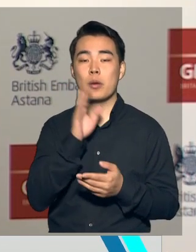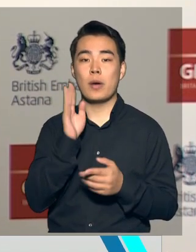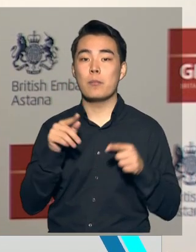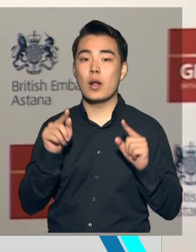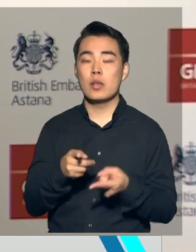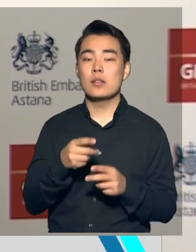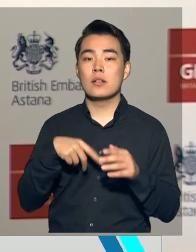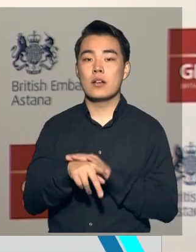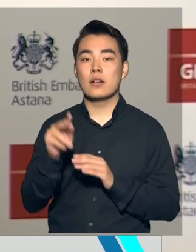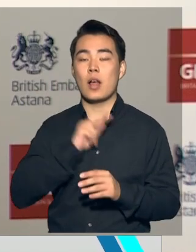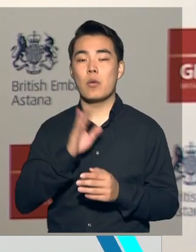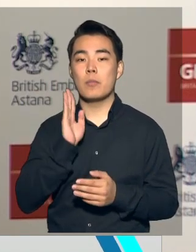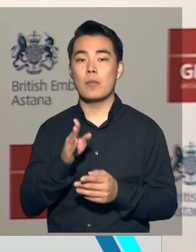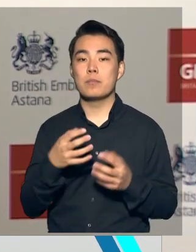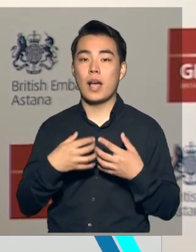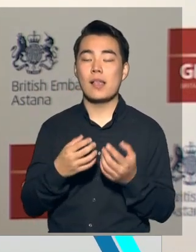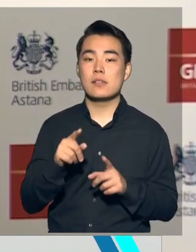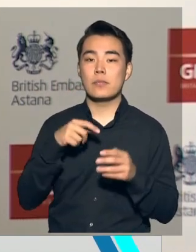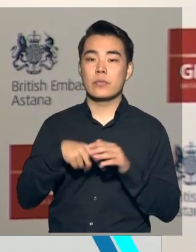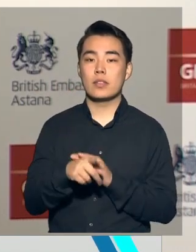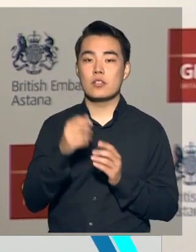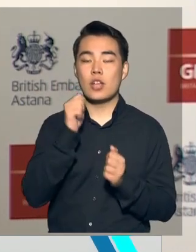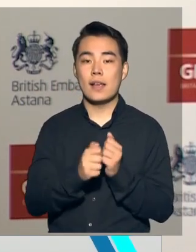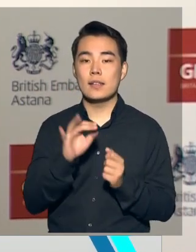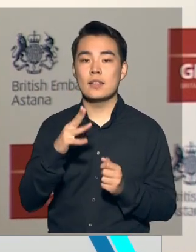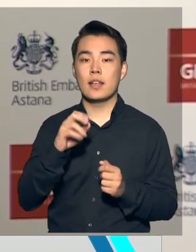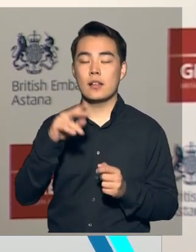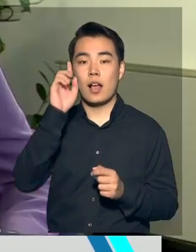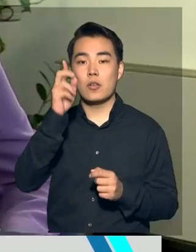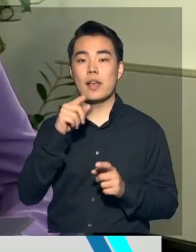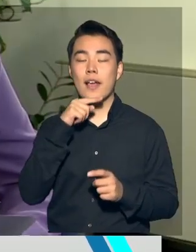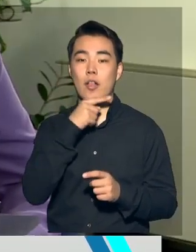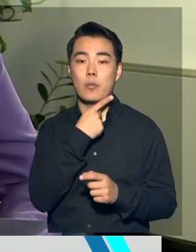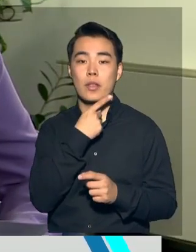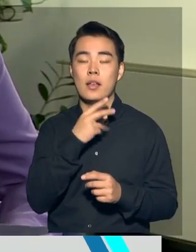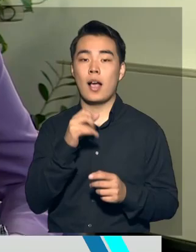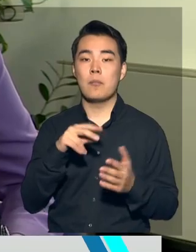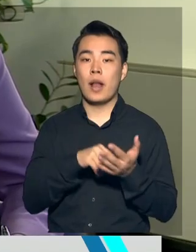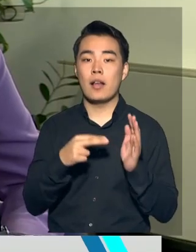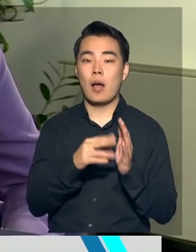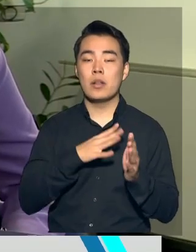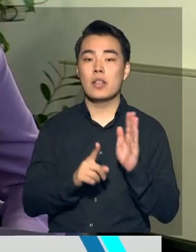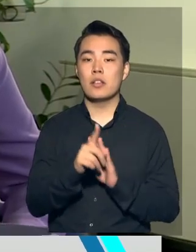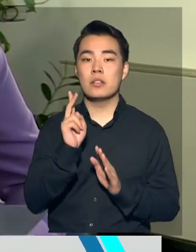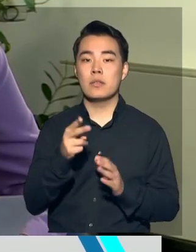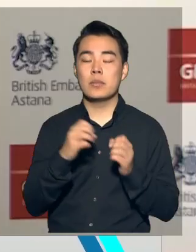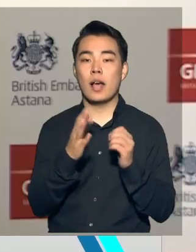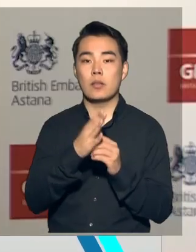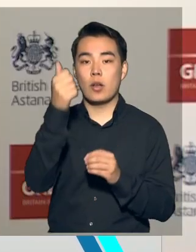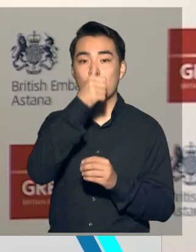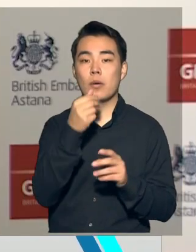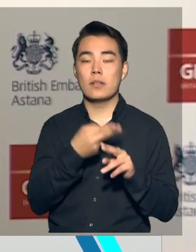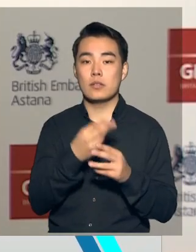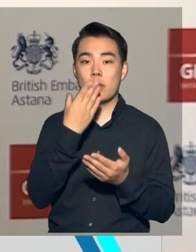эффективнее всего работает механизм взаимодействия частного и государственного секторов экономики программа которая была запущена ещё в 2015 году